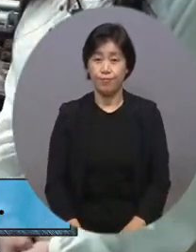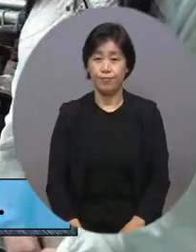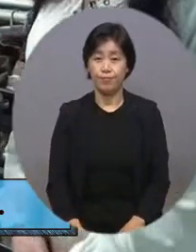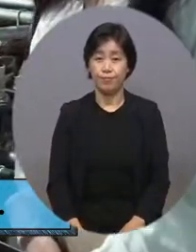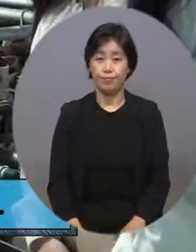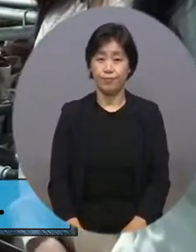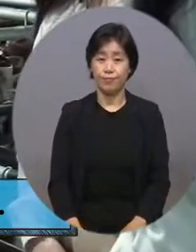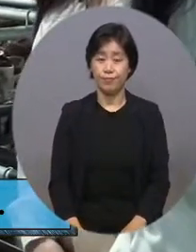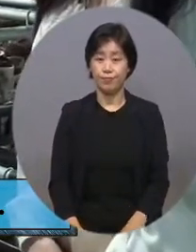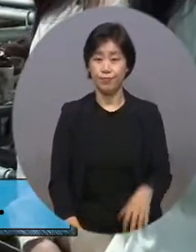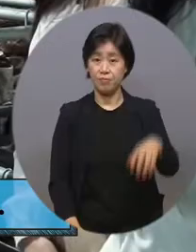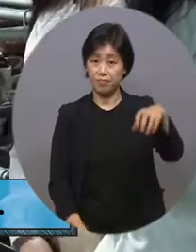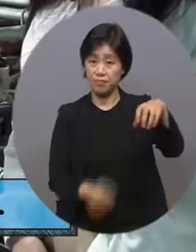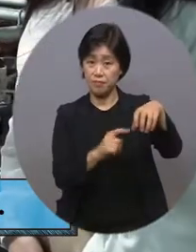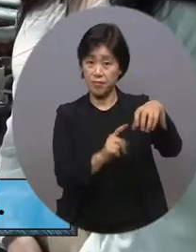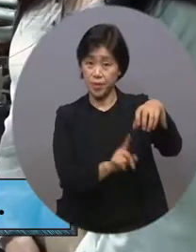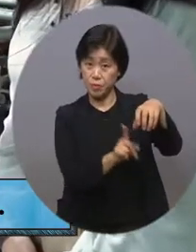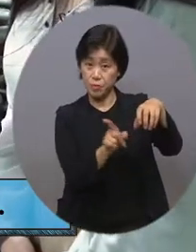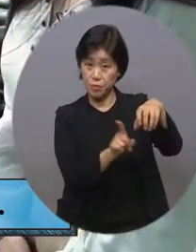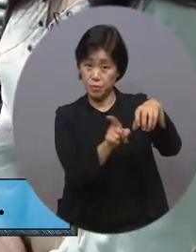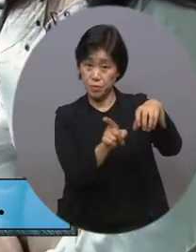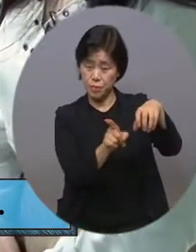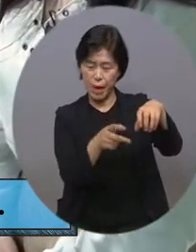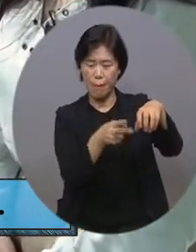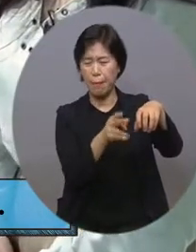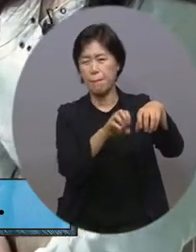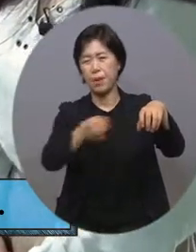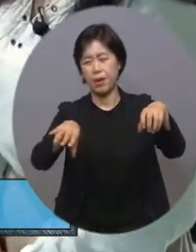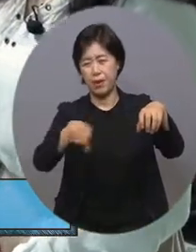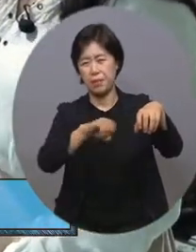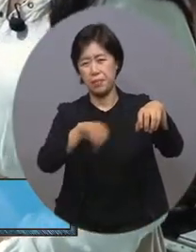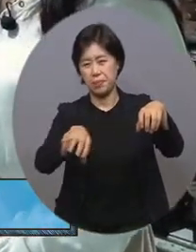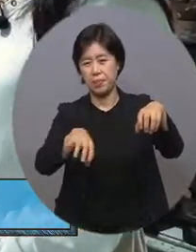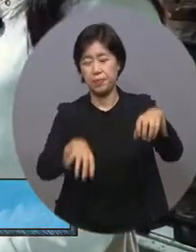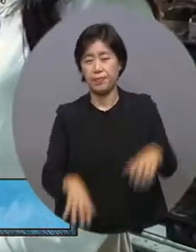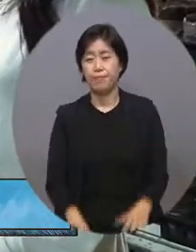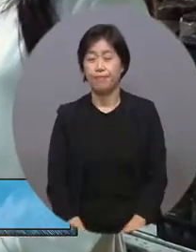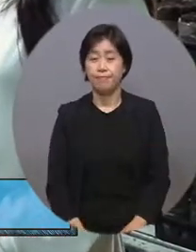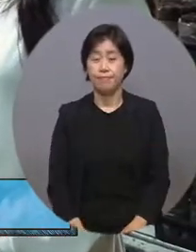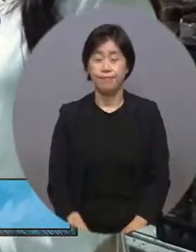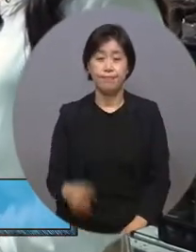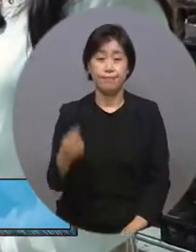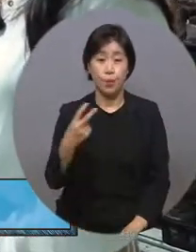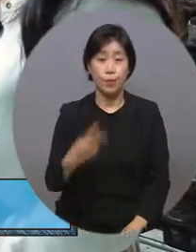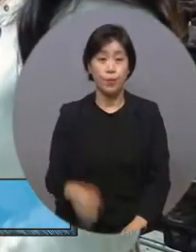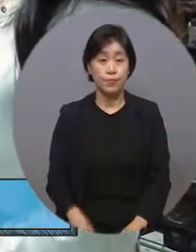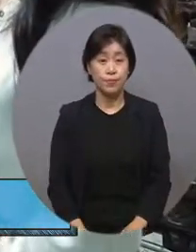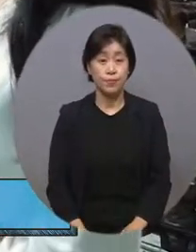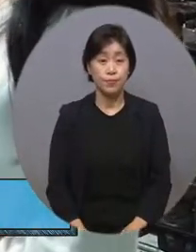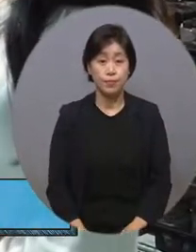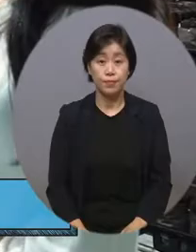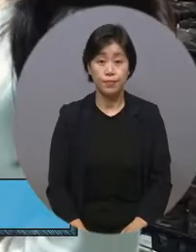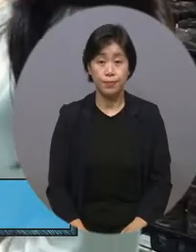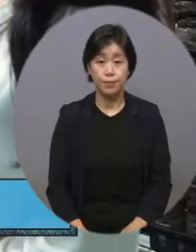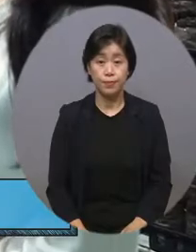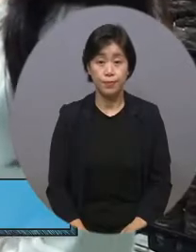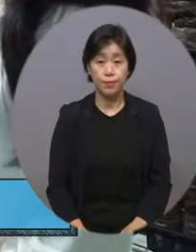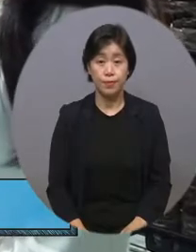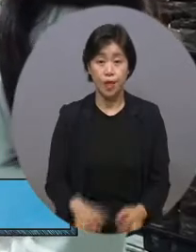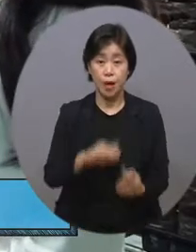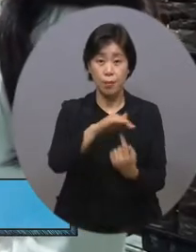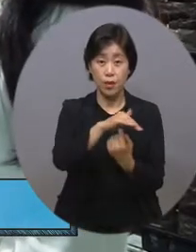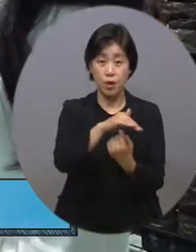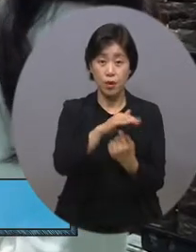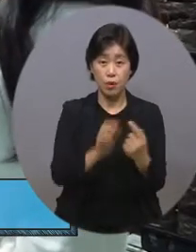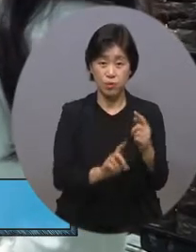예를 들어 여기도 이렇게 옆에 있는 부분들 이렇게 제거를 해야 되는 네. 부분이 있고요. 그리고 여러 개가 버섯이 자랐을 때 그 여러